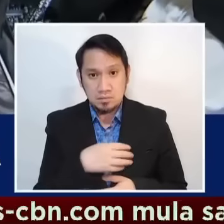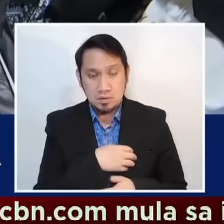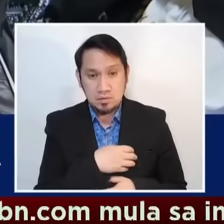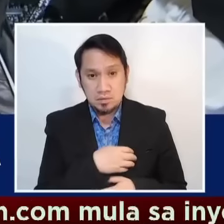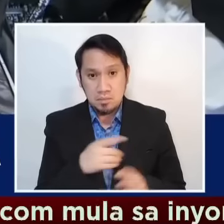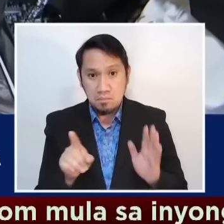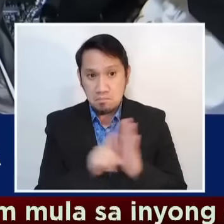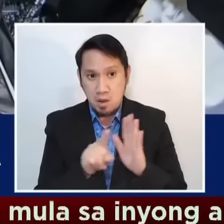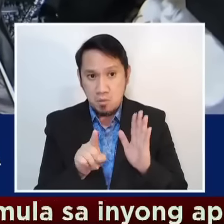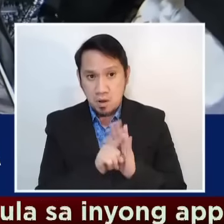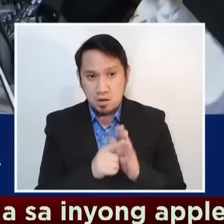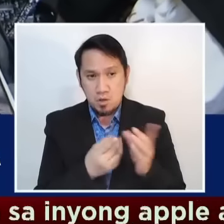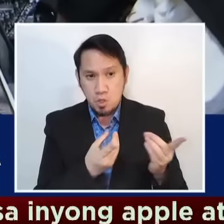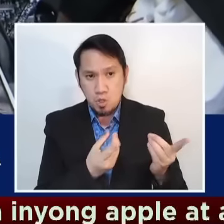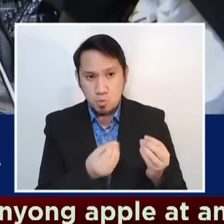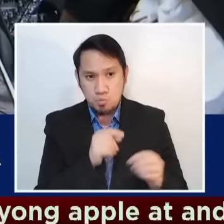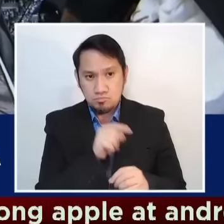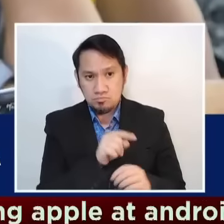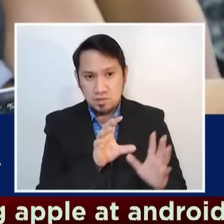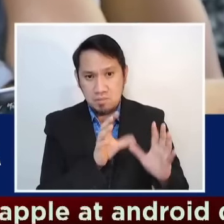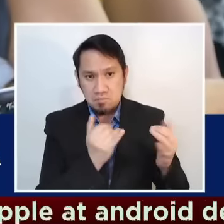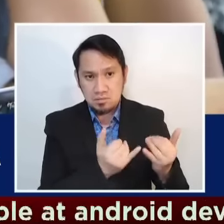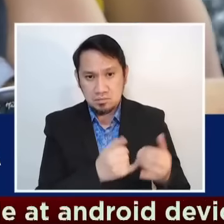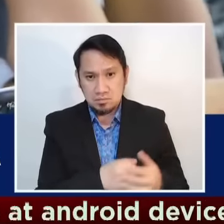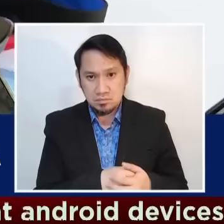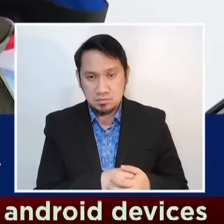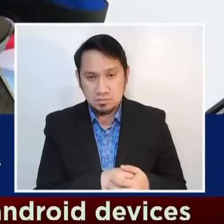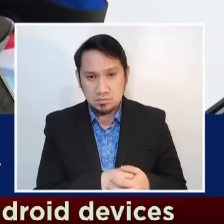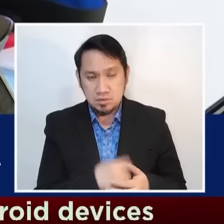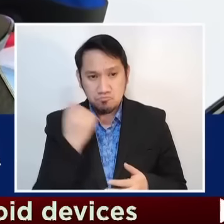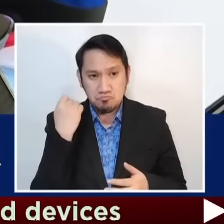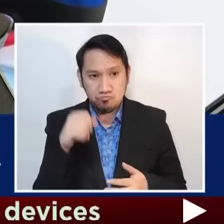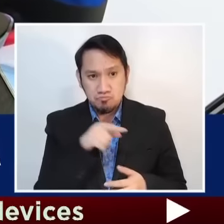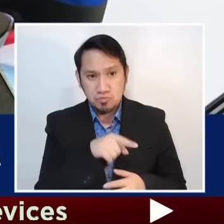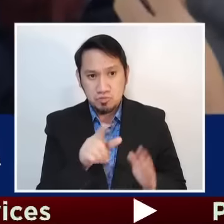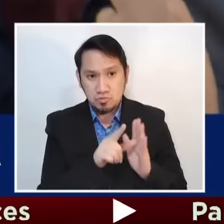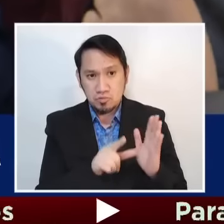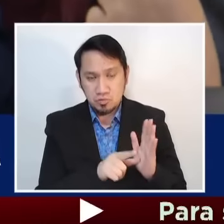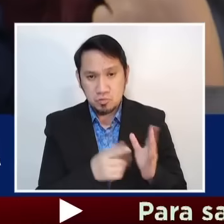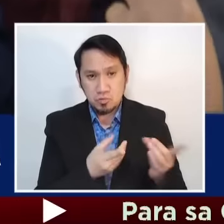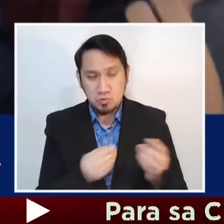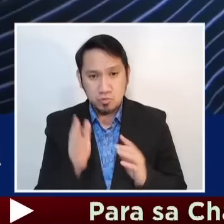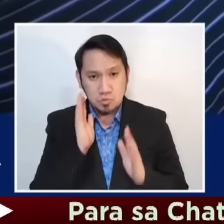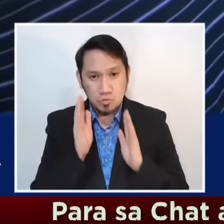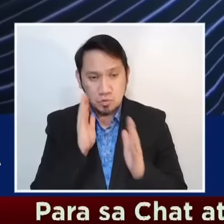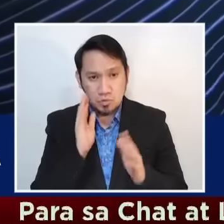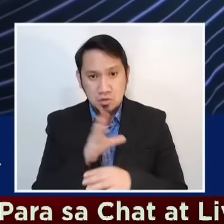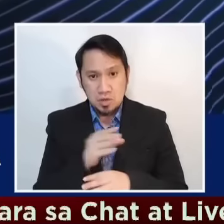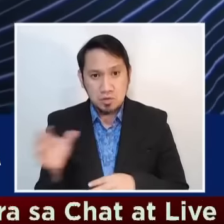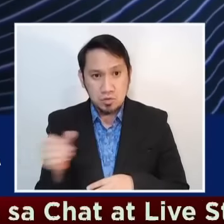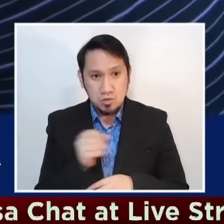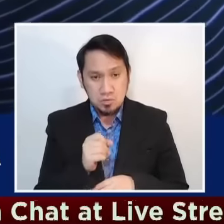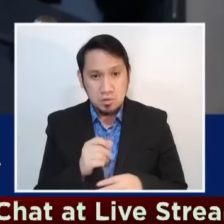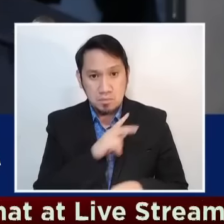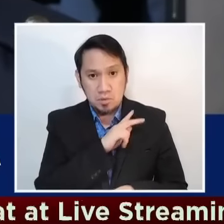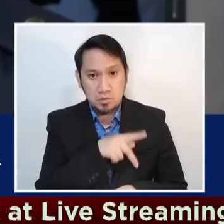bawal ang ginagawang harassment sa mga kliyente. Labag din sa batas ang pamamahiya sa kanila at pagkuha ng personal